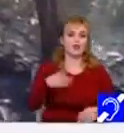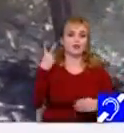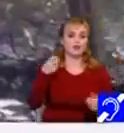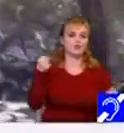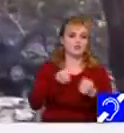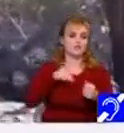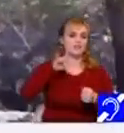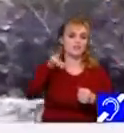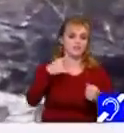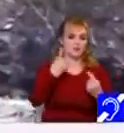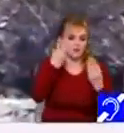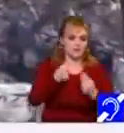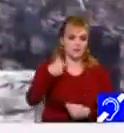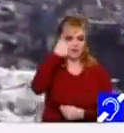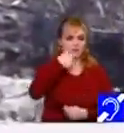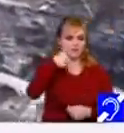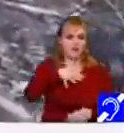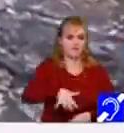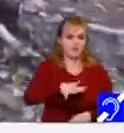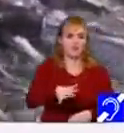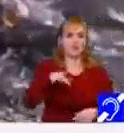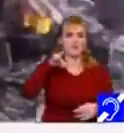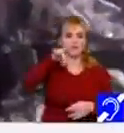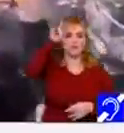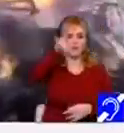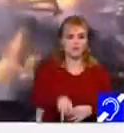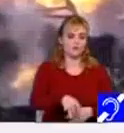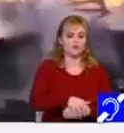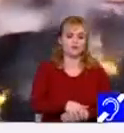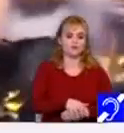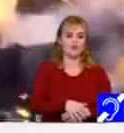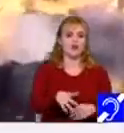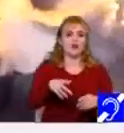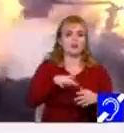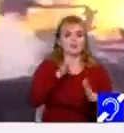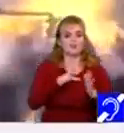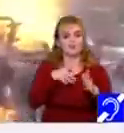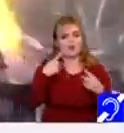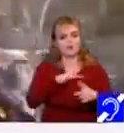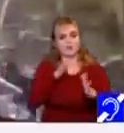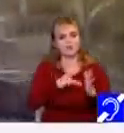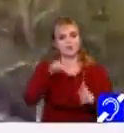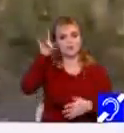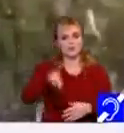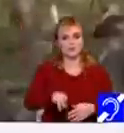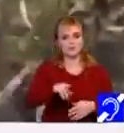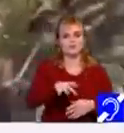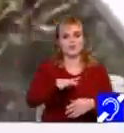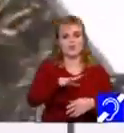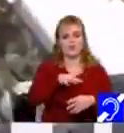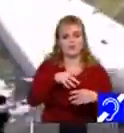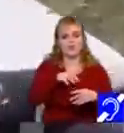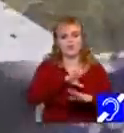2 accidente aviatice în prima zi din an. În Australia, un avion s-a prăbușit în portul Sydney, iar în Costa Rica, prăbușirea unui avion s-a soldat cu moartea a